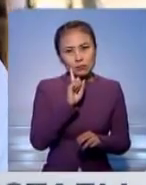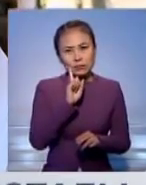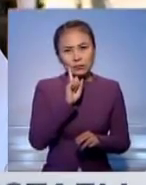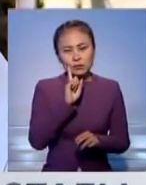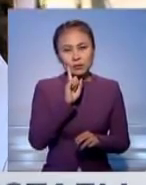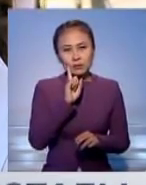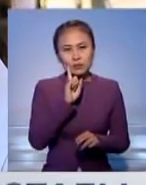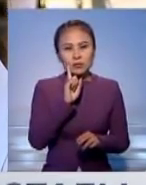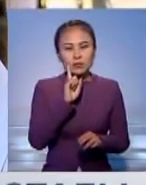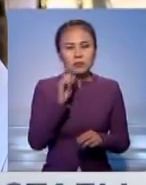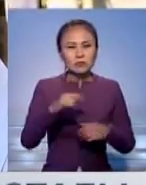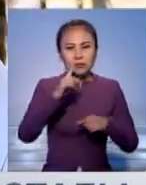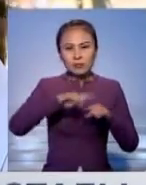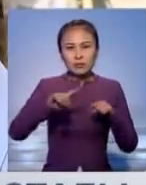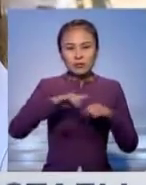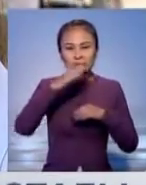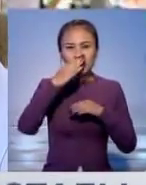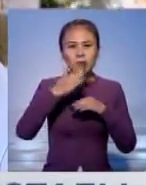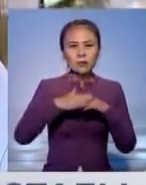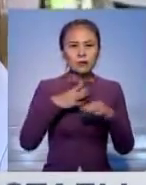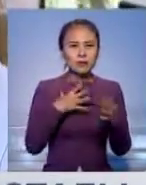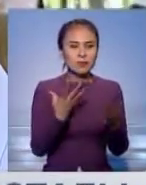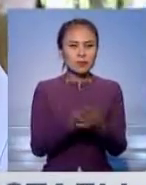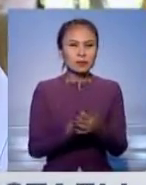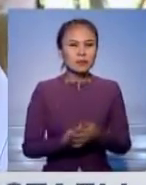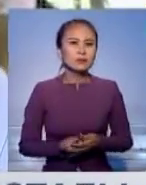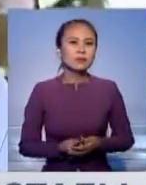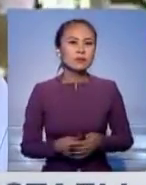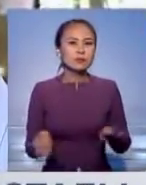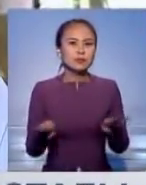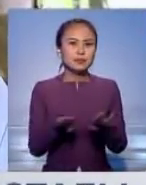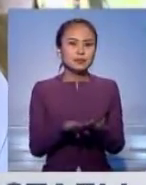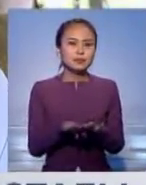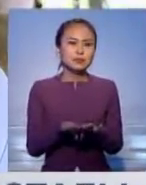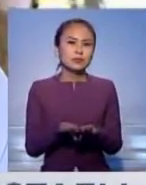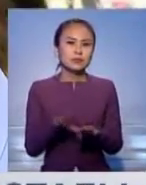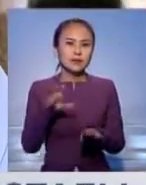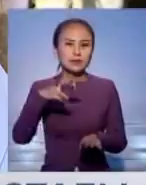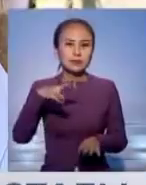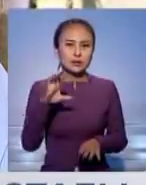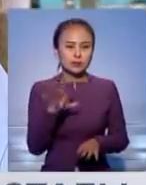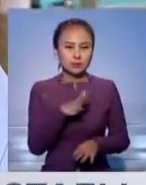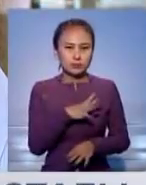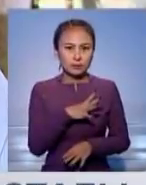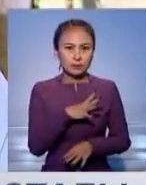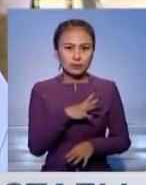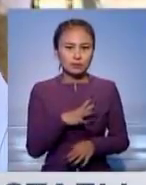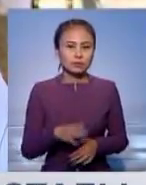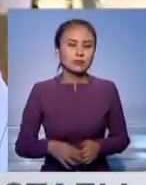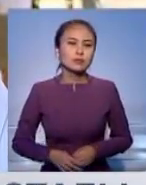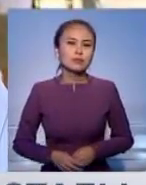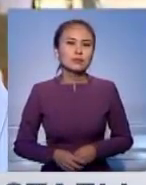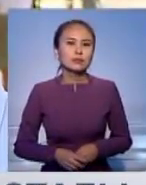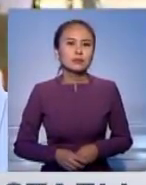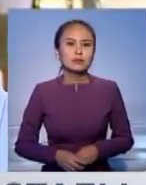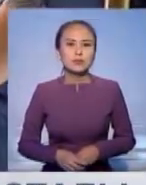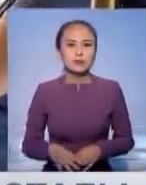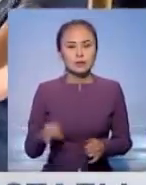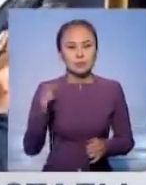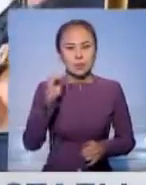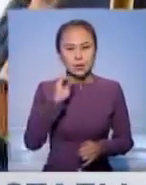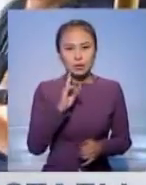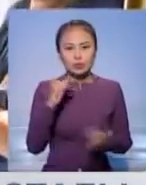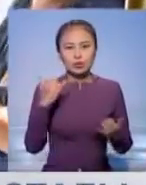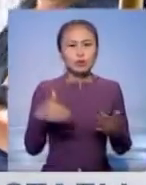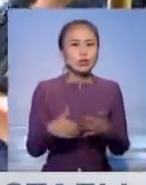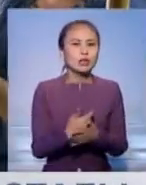Енді мен осы жақында ғана сол жолақысын осындай жолмен SMS арқылы төлеп жүрмін. ыңғайлы, оңтайлы.